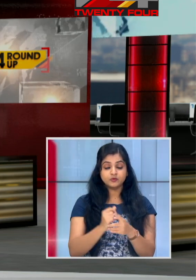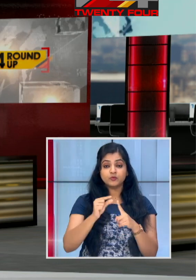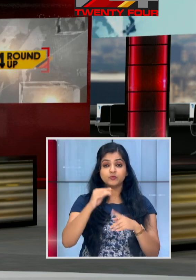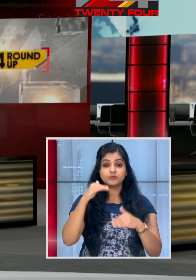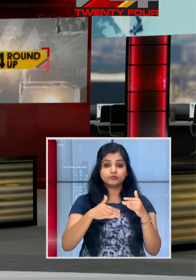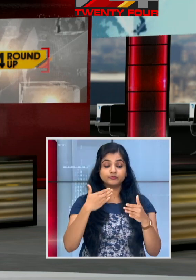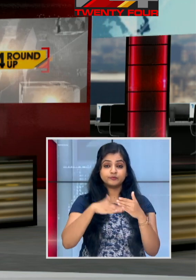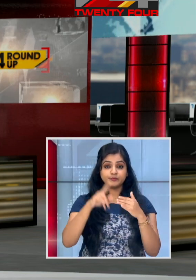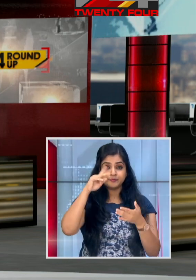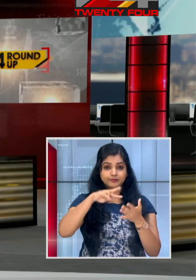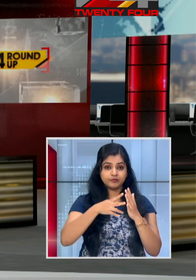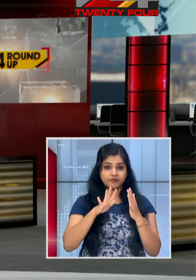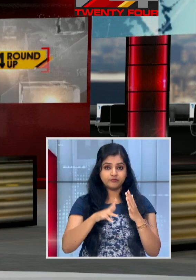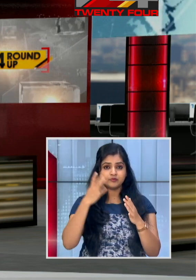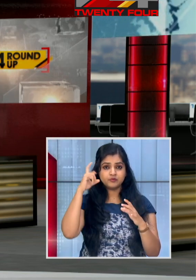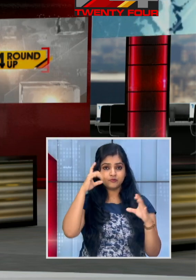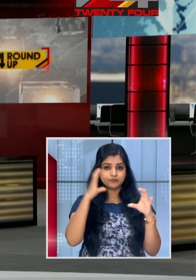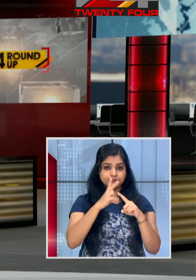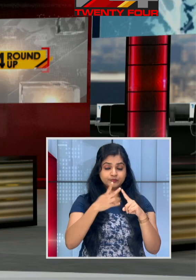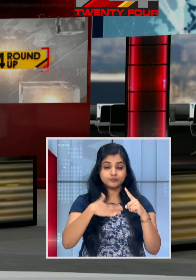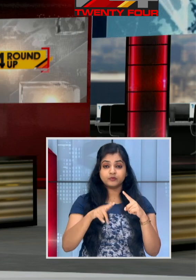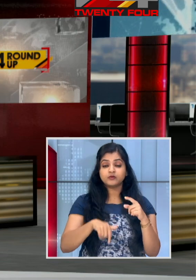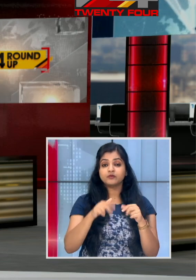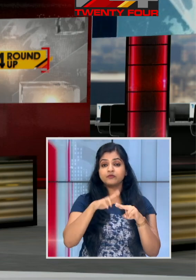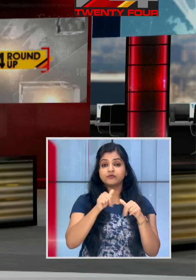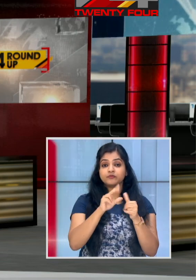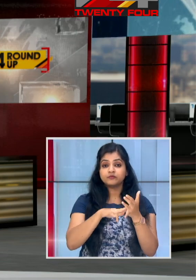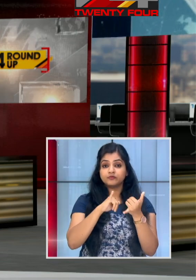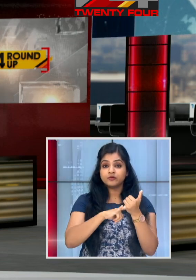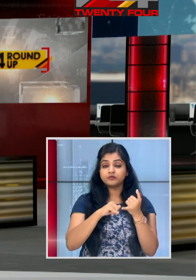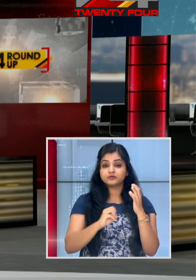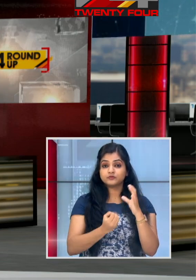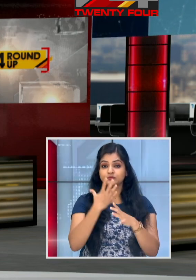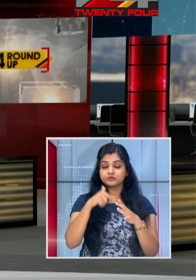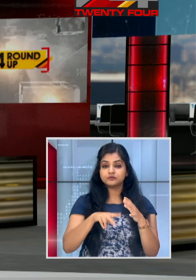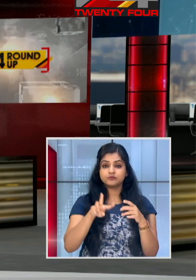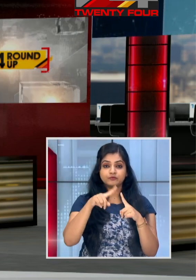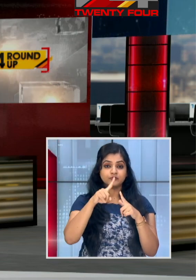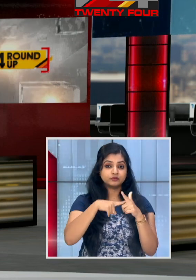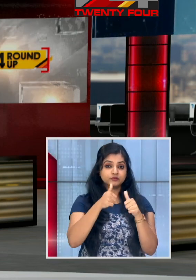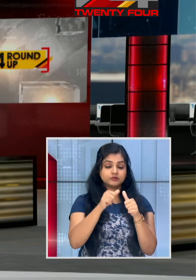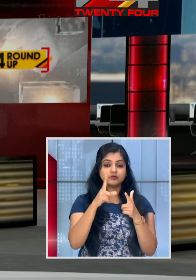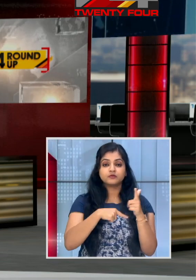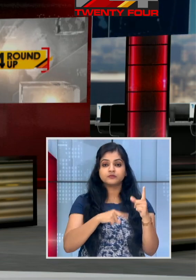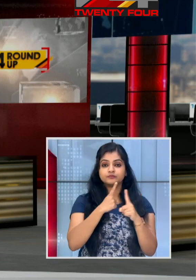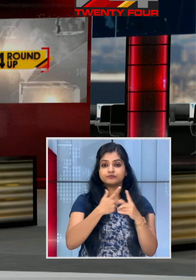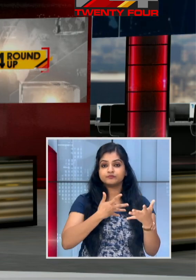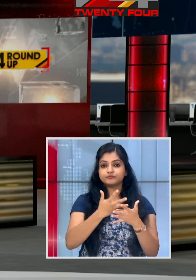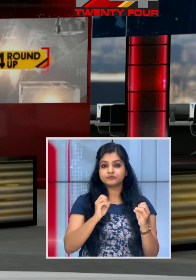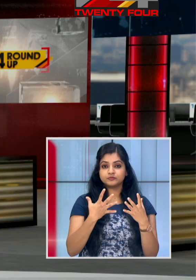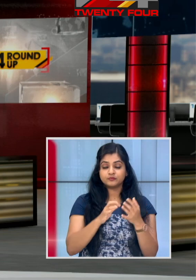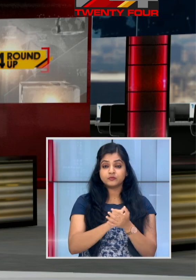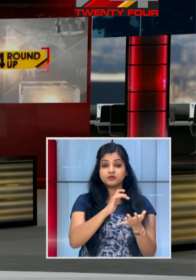രാഷ്ട്രീയ പ്രവേശന അഭ്യൂഹം ശക്തമായി തുടരുന്നതിനിടെ ആരാധക സംഘടനയായ വിജയ് മക്കൾ ഇയക്കം പ്രവർത്തകരുമായി നടൻ വിജയ്യുടെ കൂടിക്കാഴ്ച തുടങ്ങി. ഓരോ